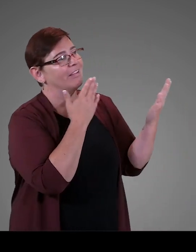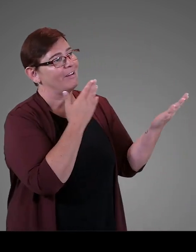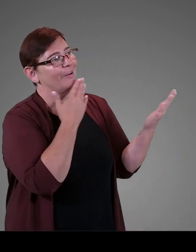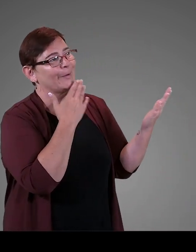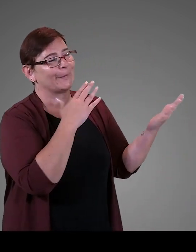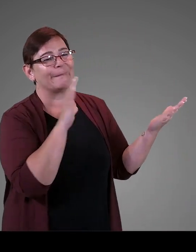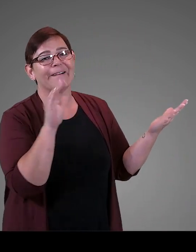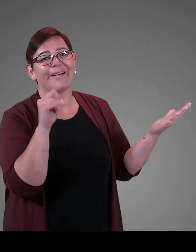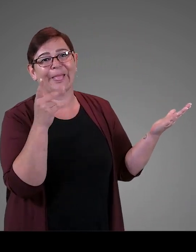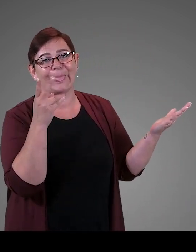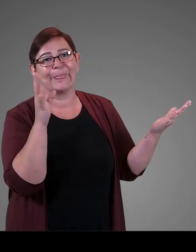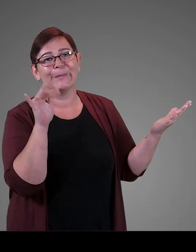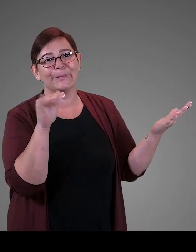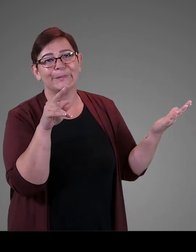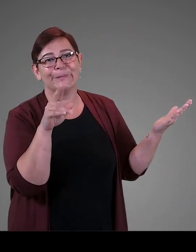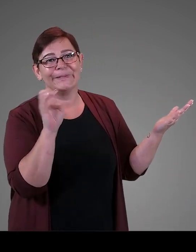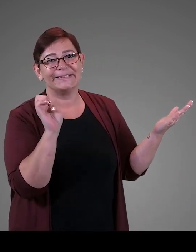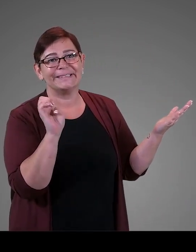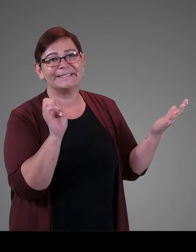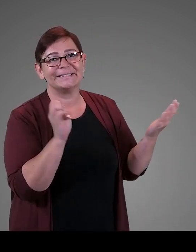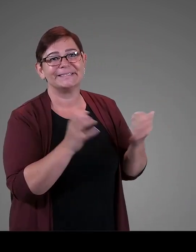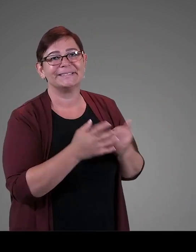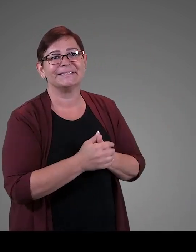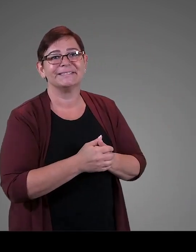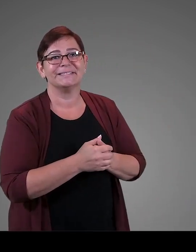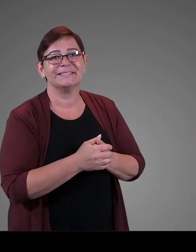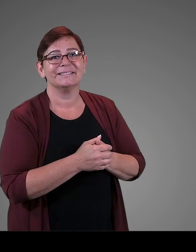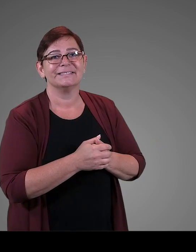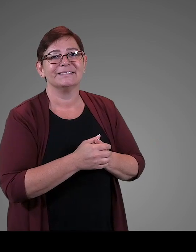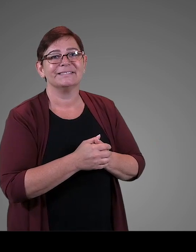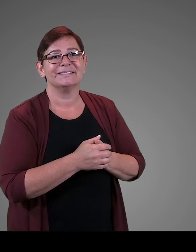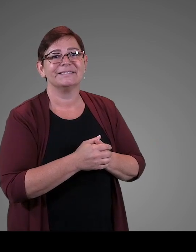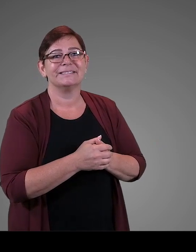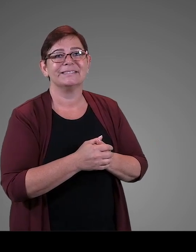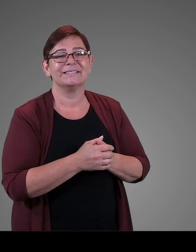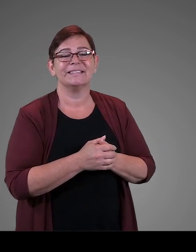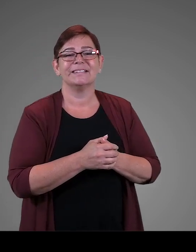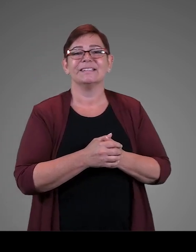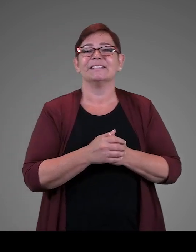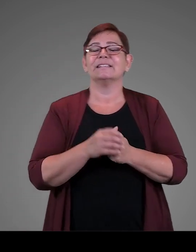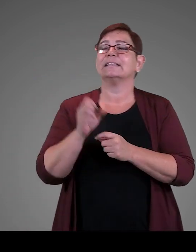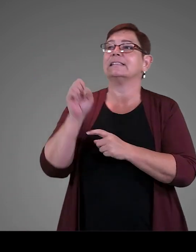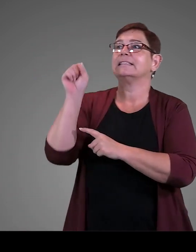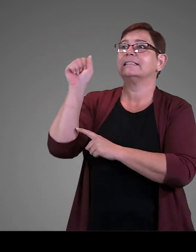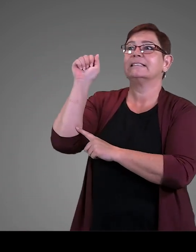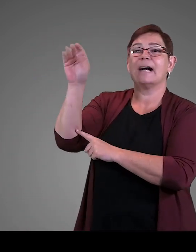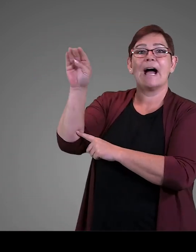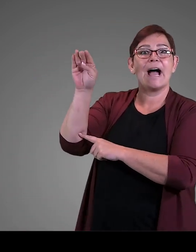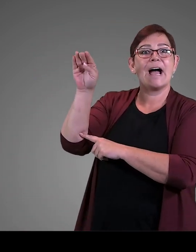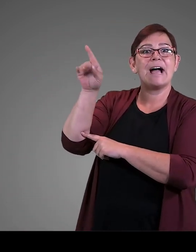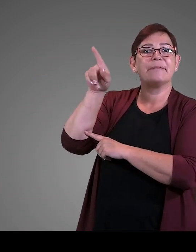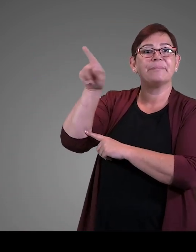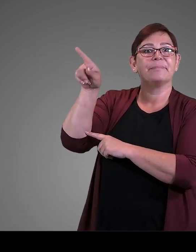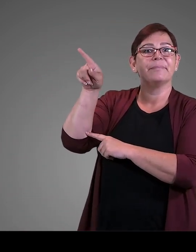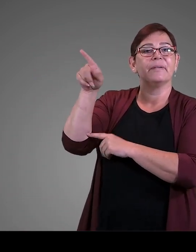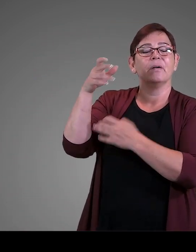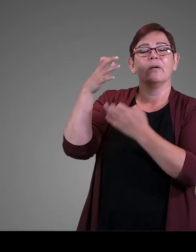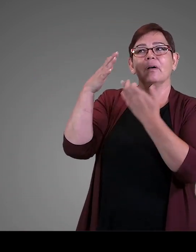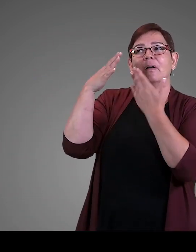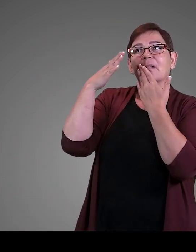Catherine. Ah, Sam! Non, Sam. Avant, là, j'aimerais remercier Sam pour